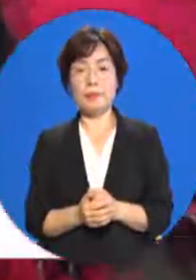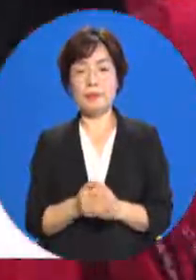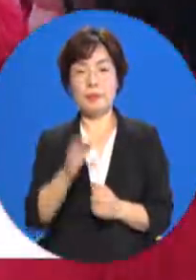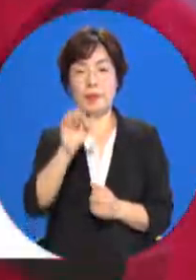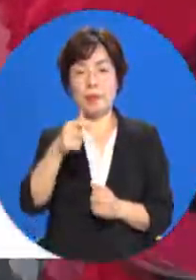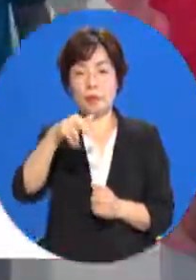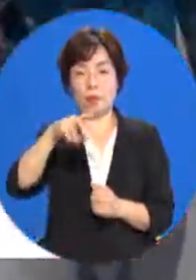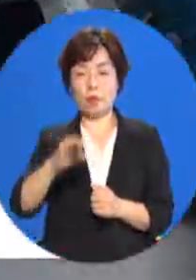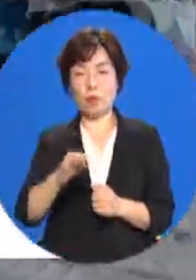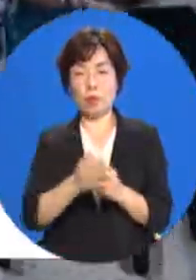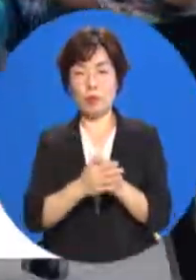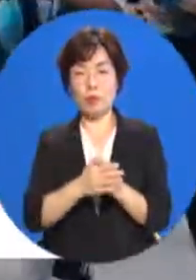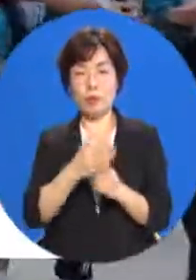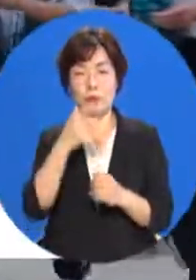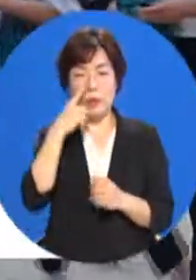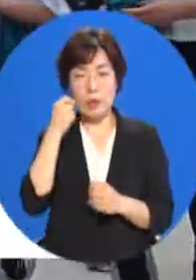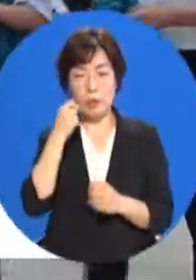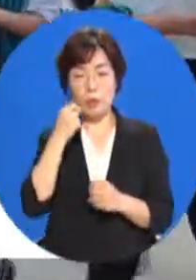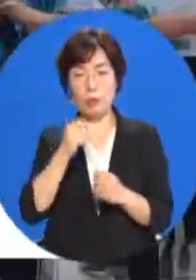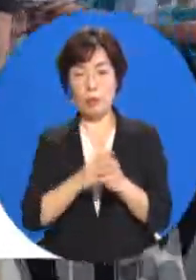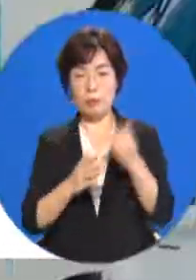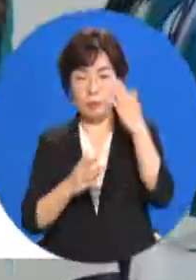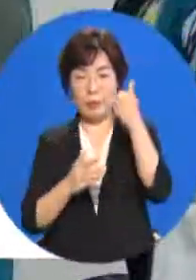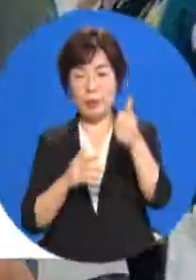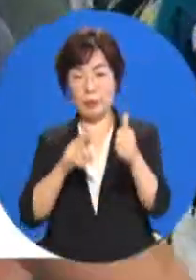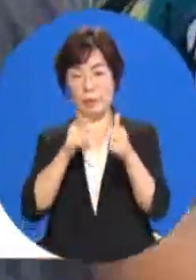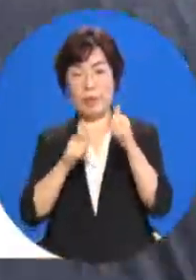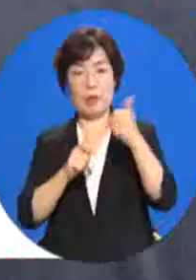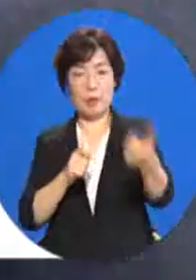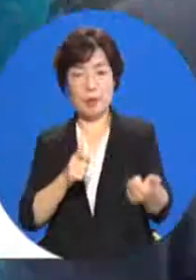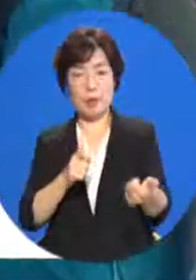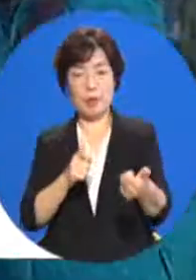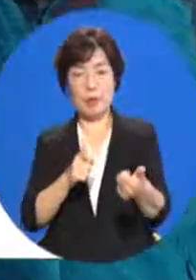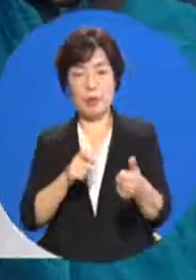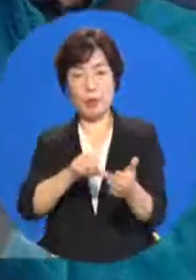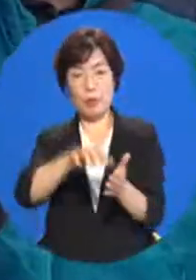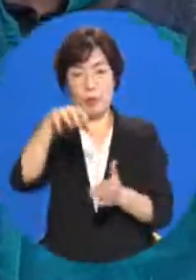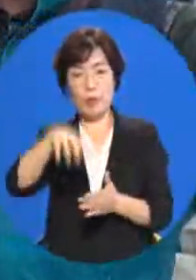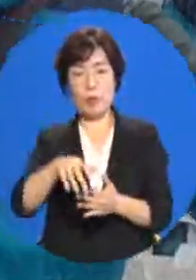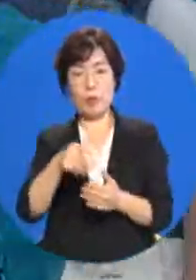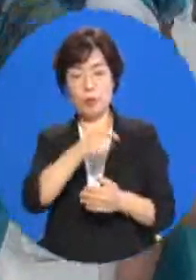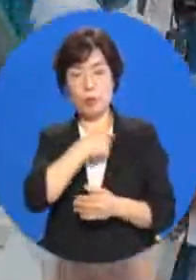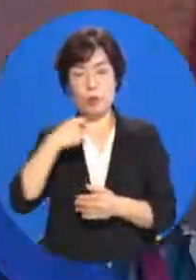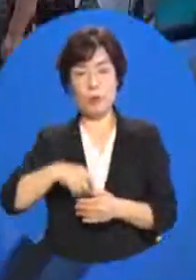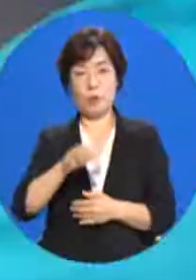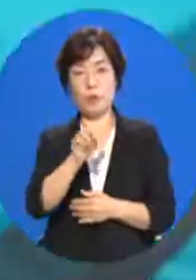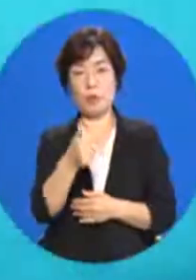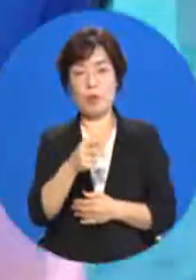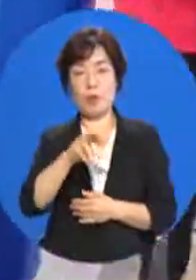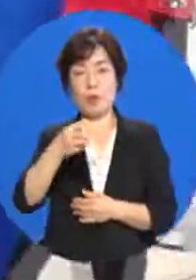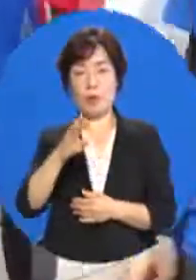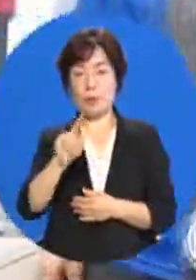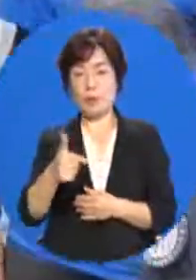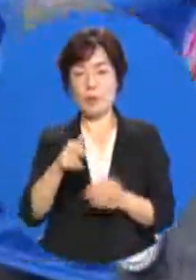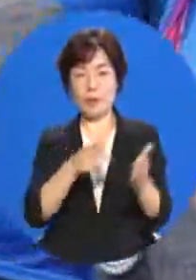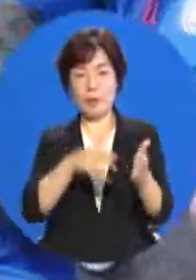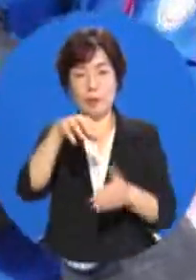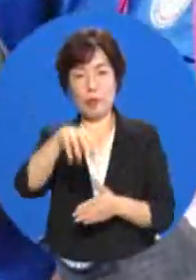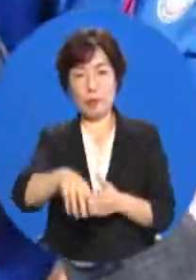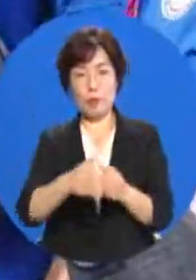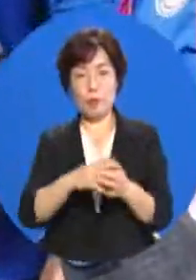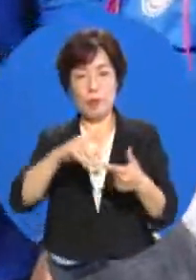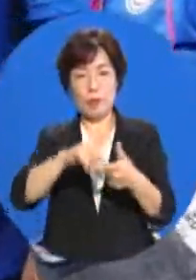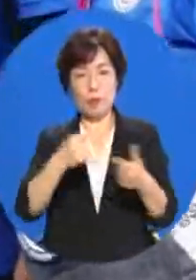안중근 의사의 하얼빈 의거 110주년을 맞은 중국 하얼빈역. 전남 통일희망 열차 학교와